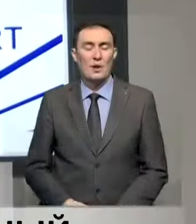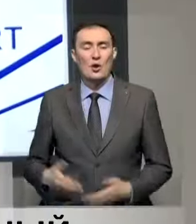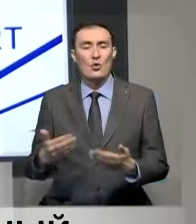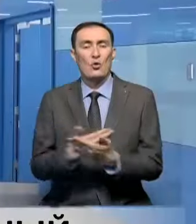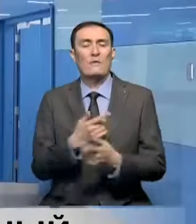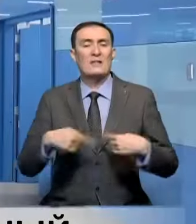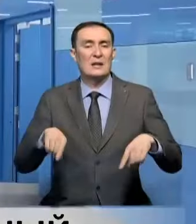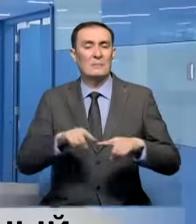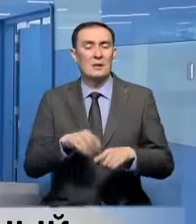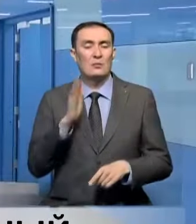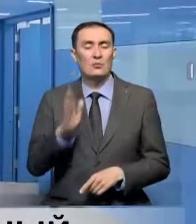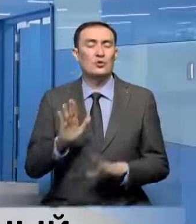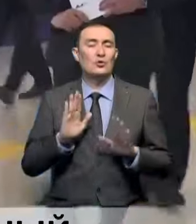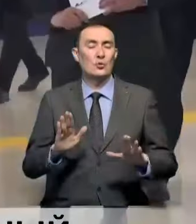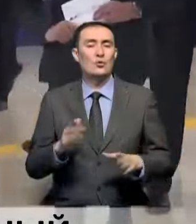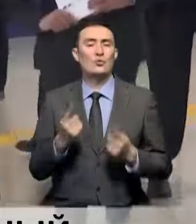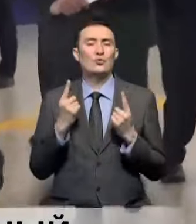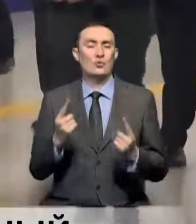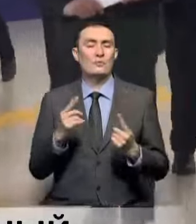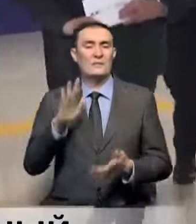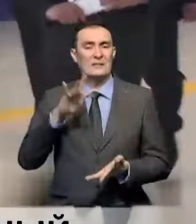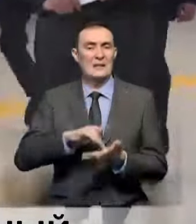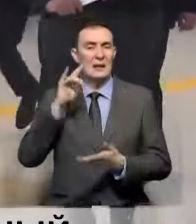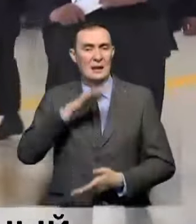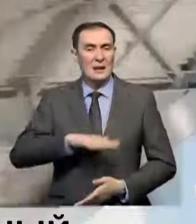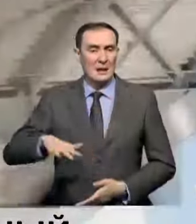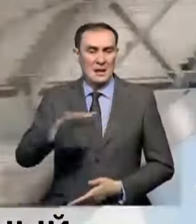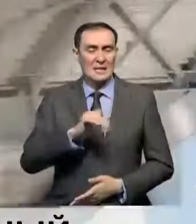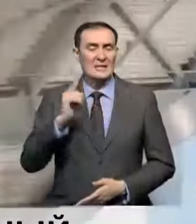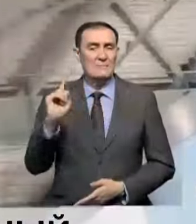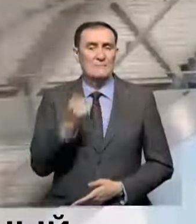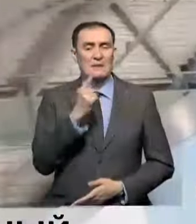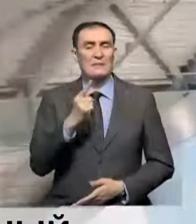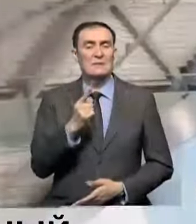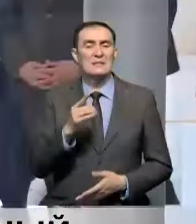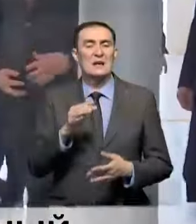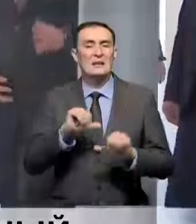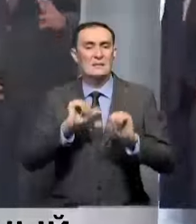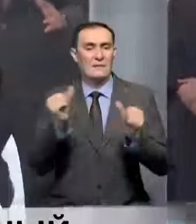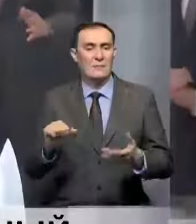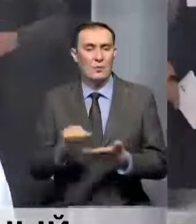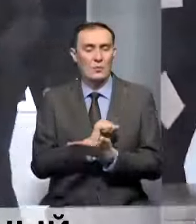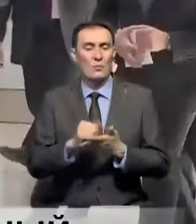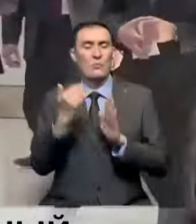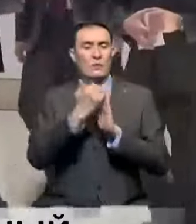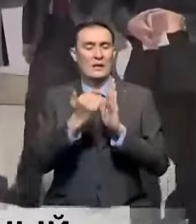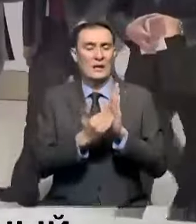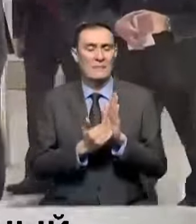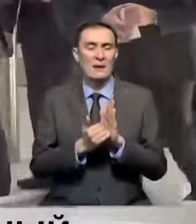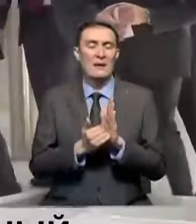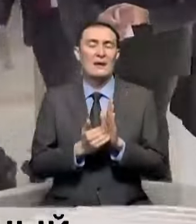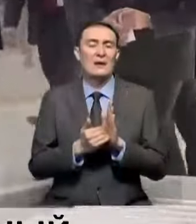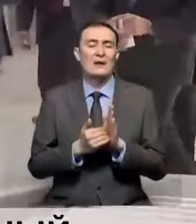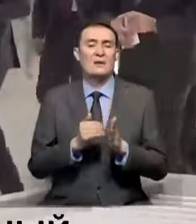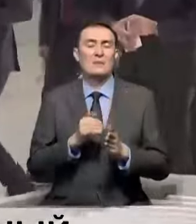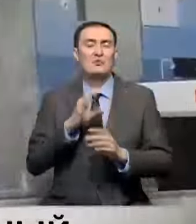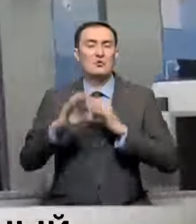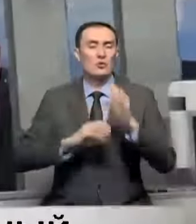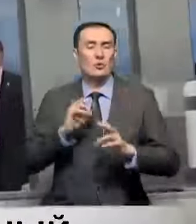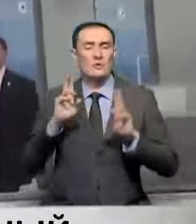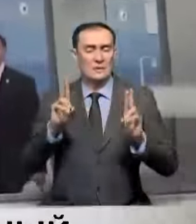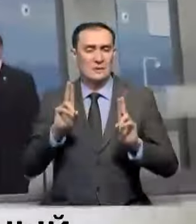терминал аэропорта станет не только Самым крупным в Центральной Азии но и первым сертифицированным по программе excellence in Design